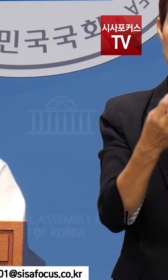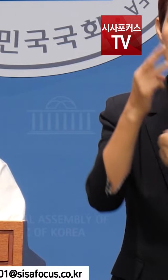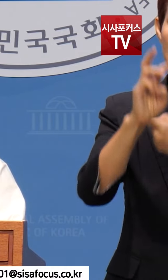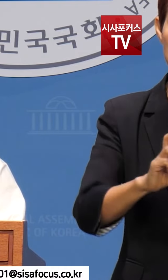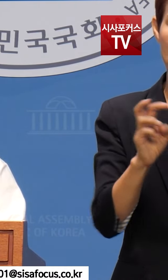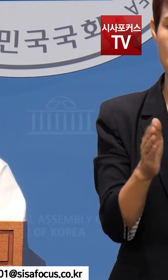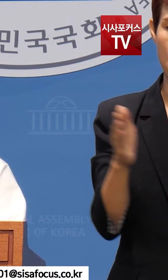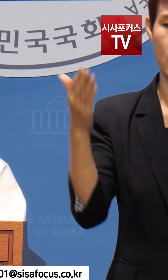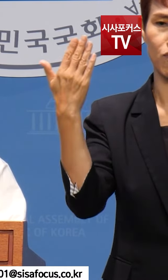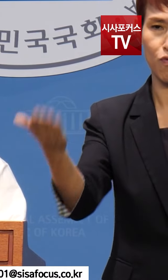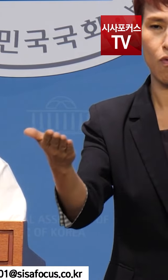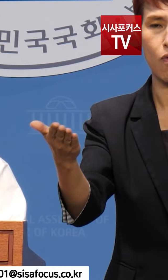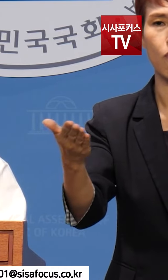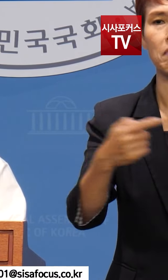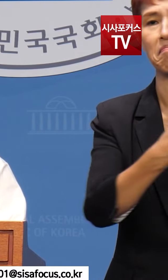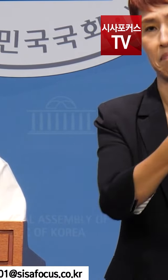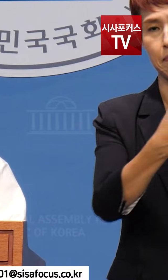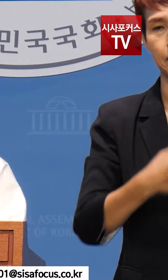전망이 나오고 있습니다.